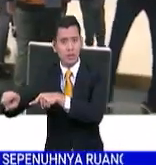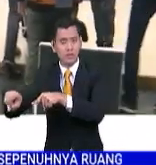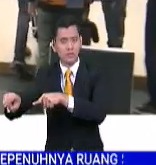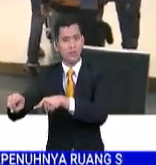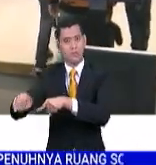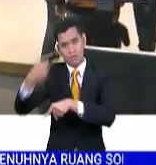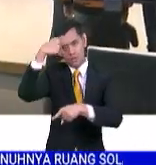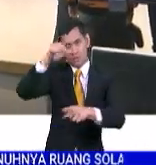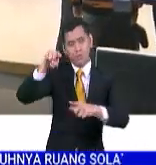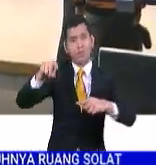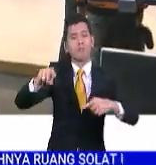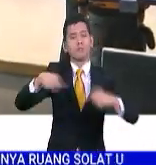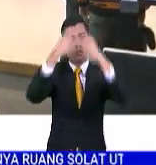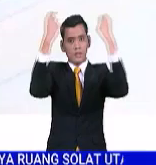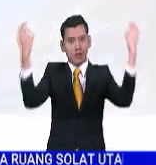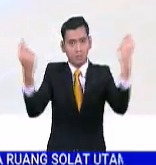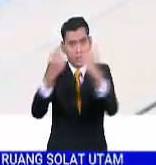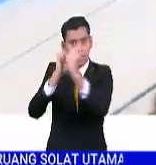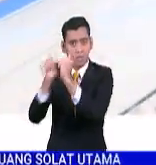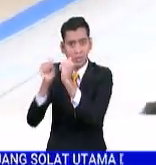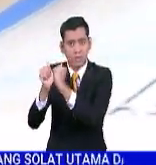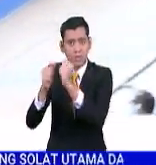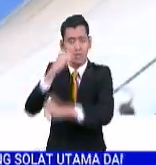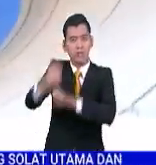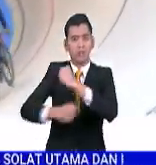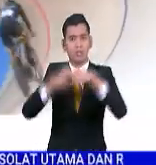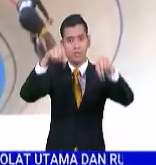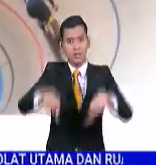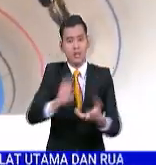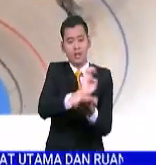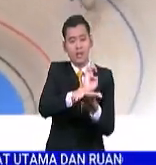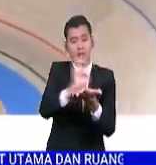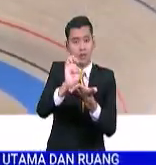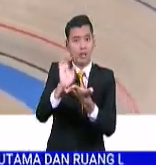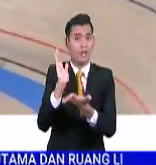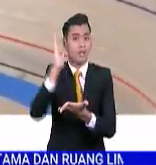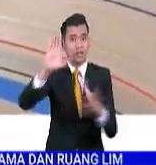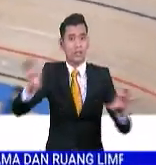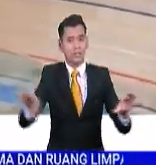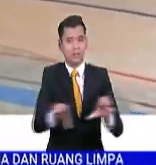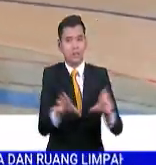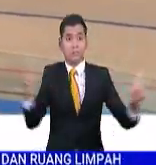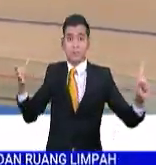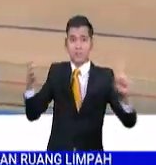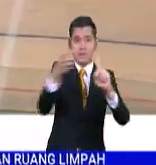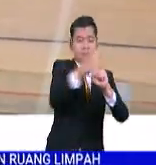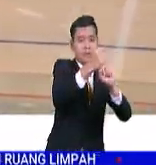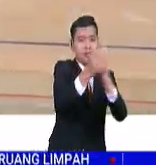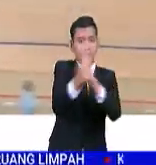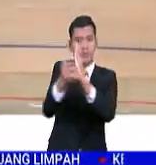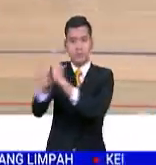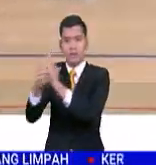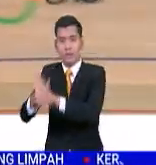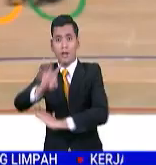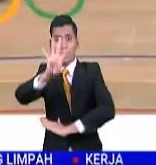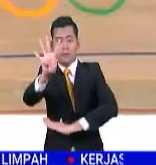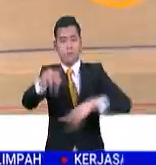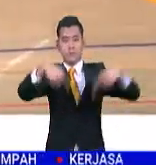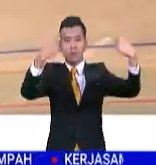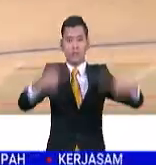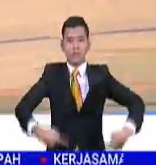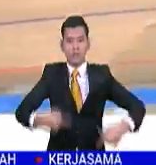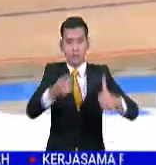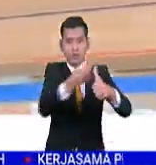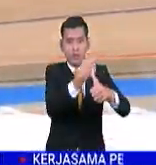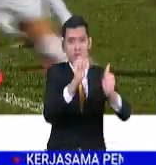ini. Ini kerana nilai allowance yang bakal diperolehi akan dibuat berdasarkan pencapaian mereka di empat temasya utama,